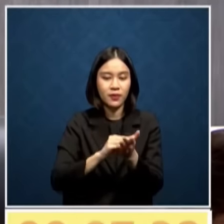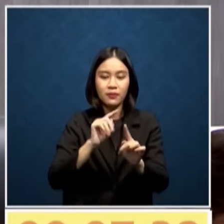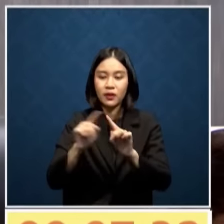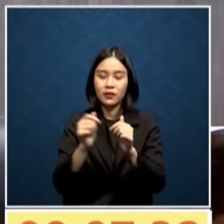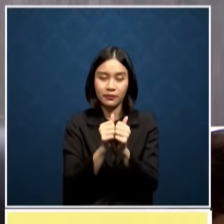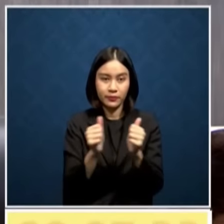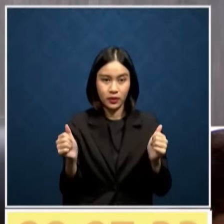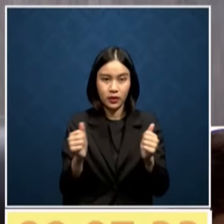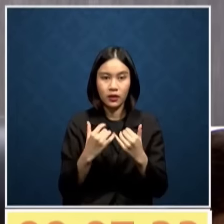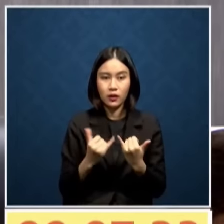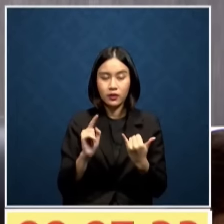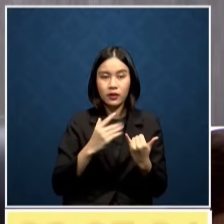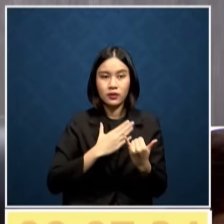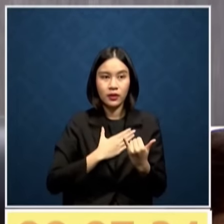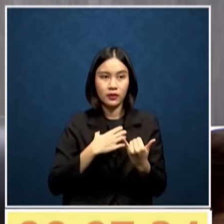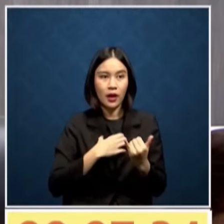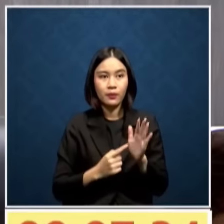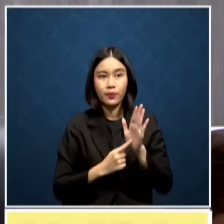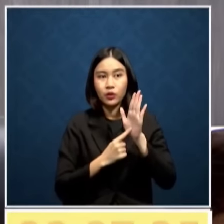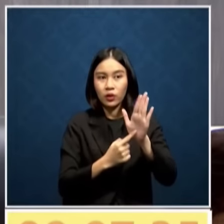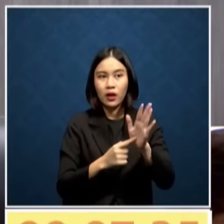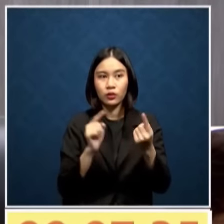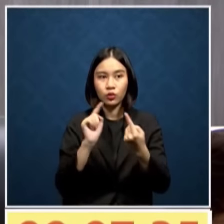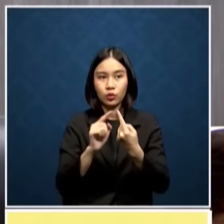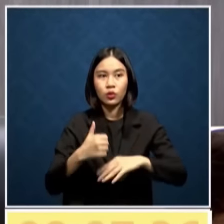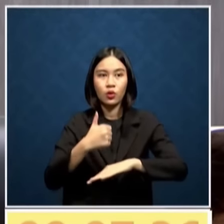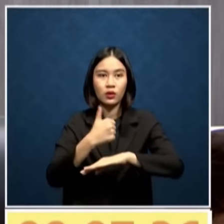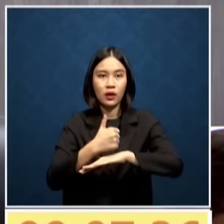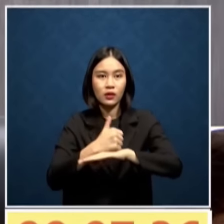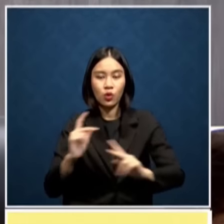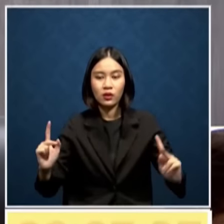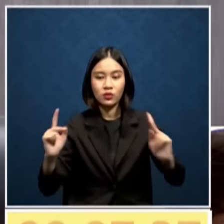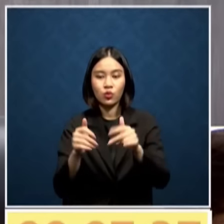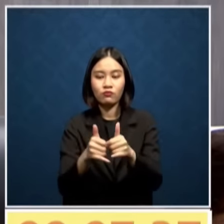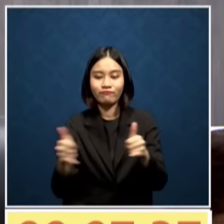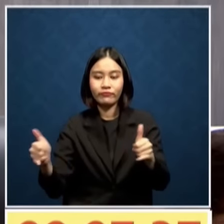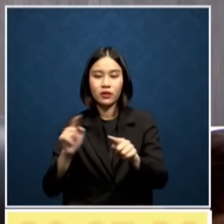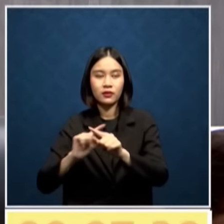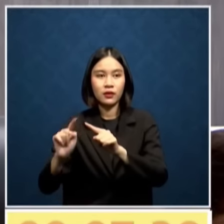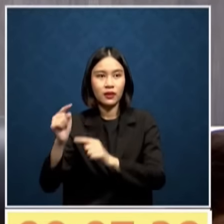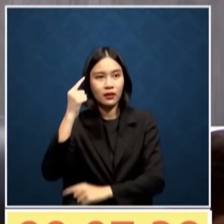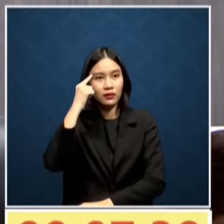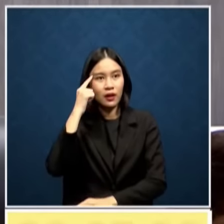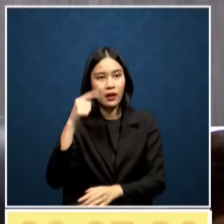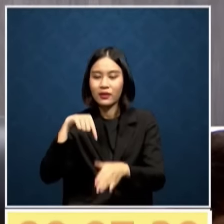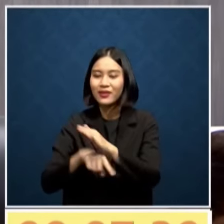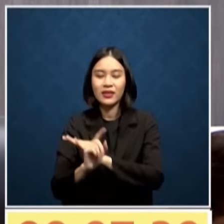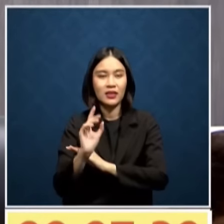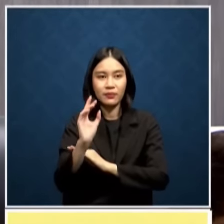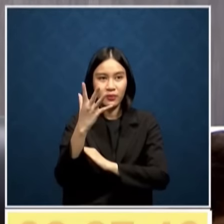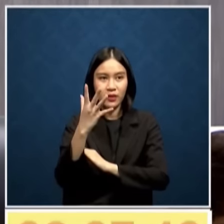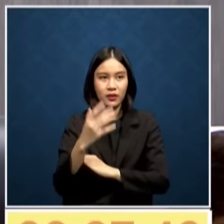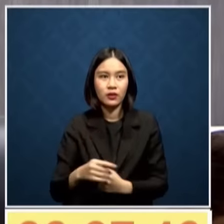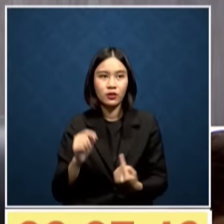นะคะซึ่งอันนี้เนี่ยดิฉันอยากจะให้เป็นตัวอย่างของท่านรัฐมนตรีทั้งหลายที่ไม่พยายามหลบกระทู้